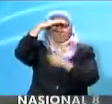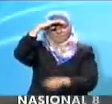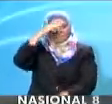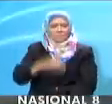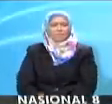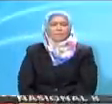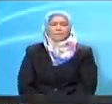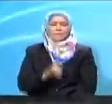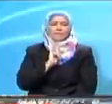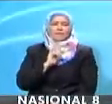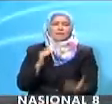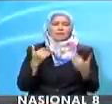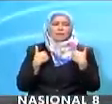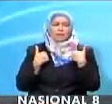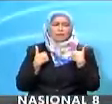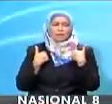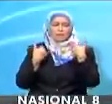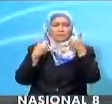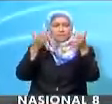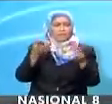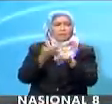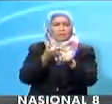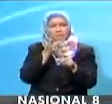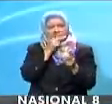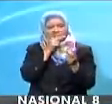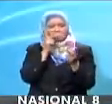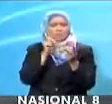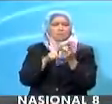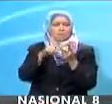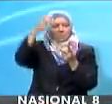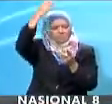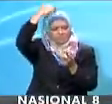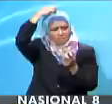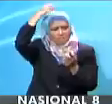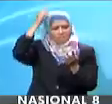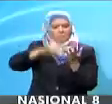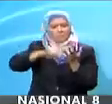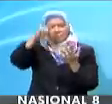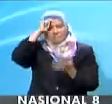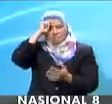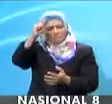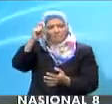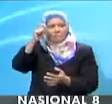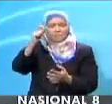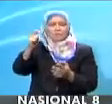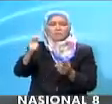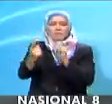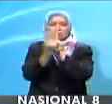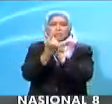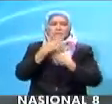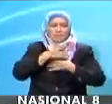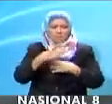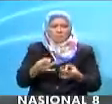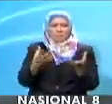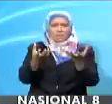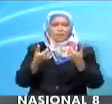Saya ada player Kedah, player Selangor, saya ada player Terengganu yang cakap berminat sangat nak sign dengan